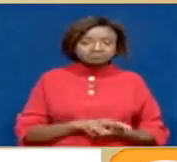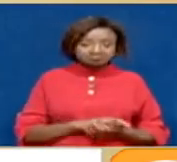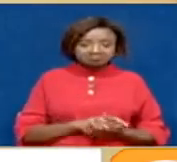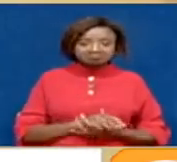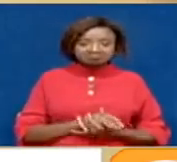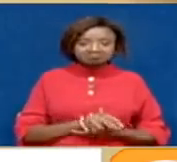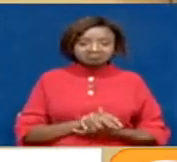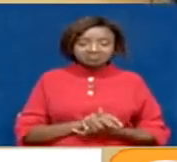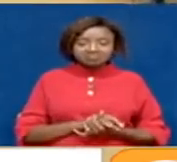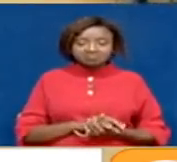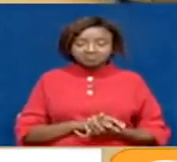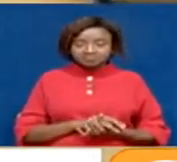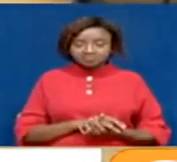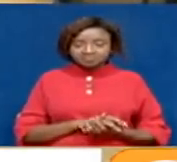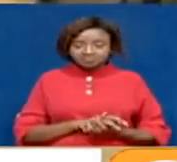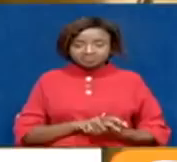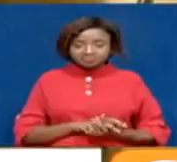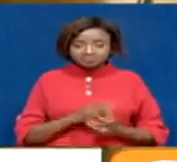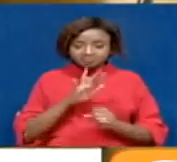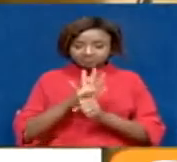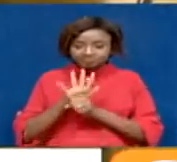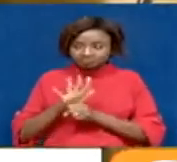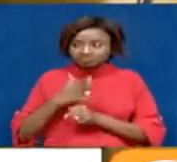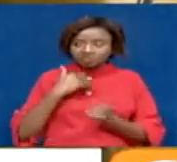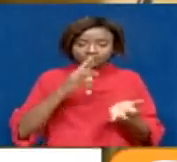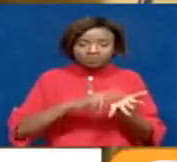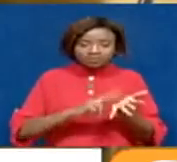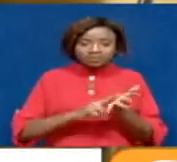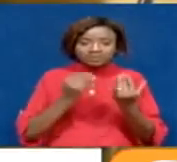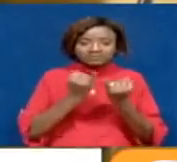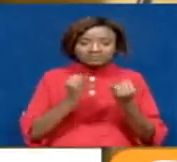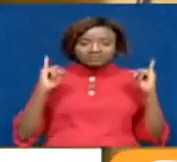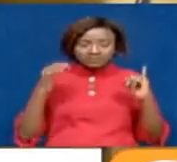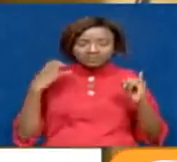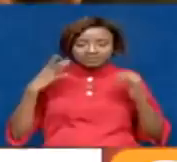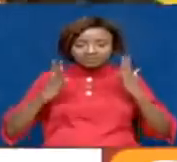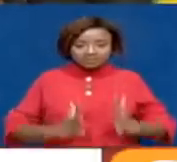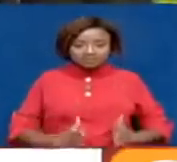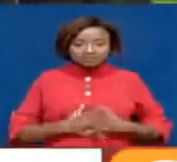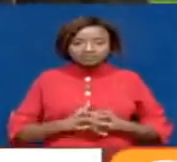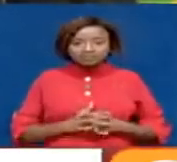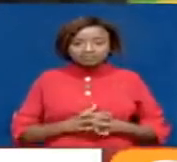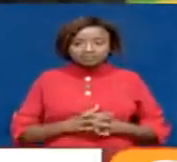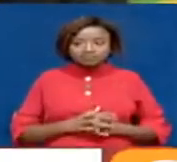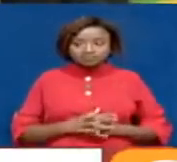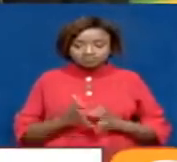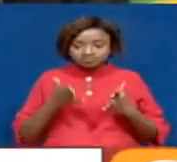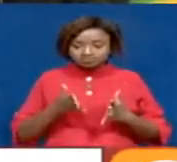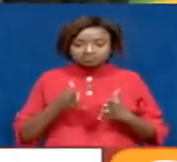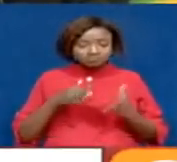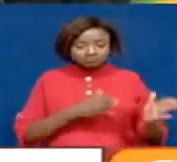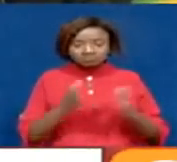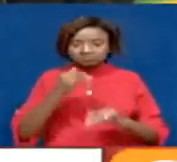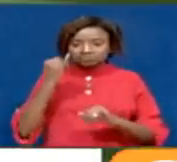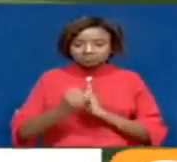Ni mmoja wa mamia ya watu wanaotafuta kusajiliwa kama wagombea huru kabla ya makataa kukamilika. Hii ndiyo fursa yake ya mwisho